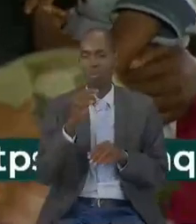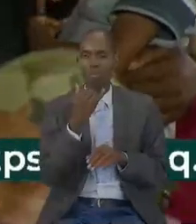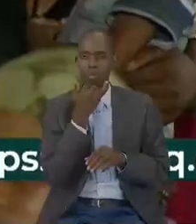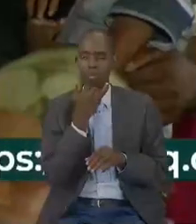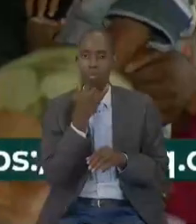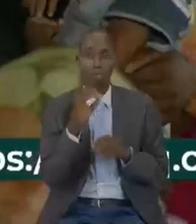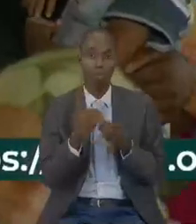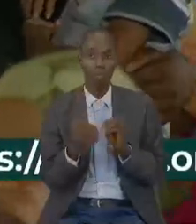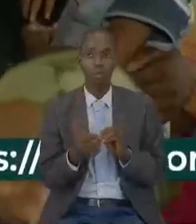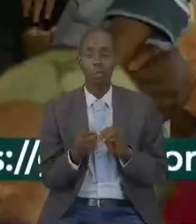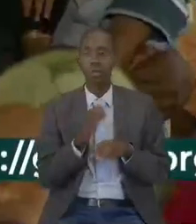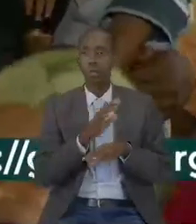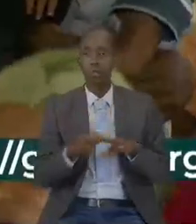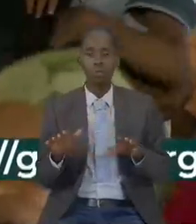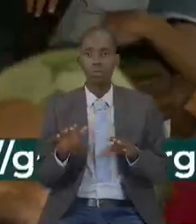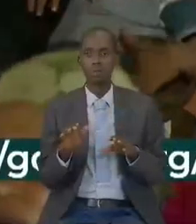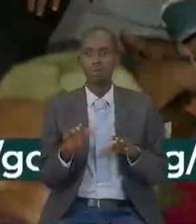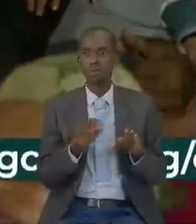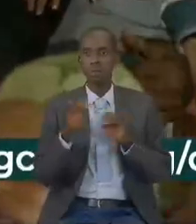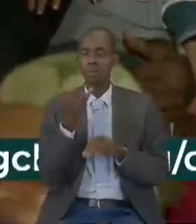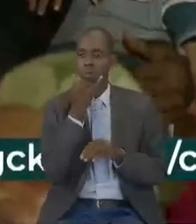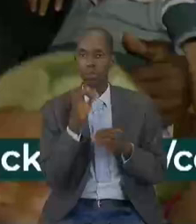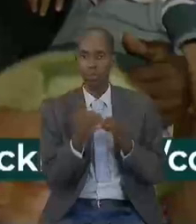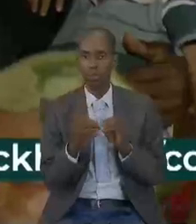Prenons les informations correctes, s'il vous plaît, sur ces fiches.